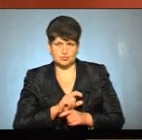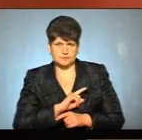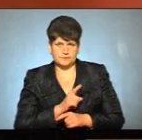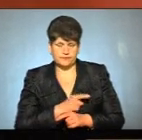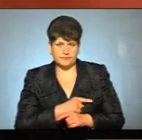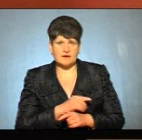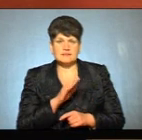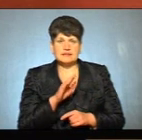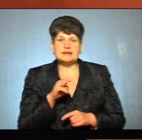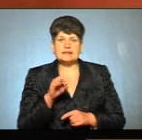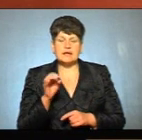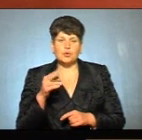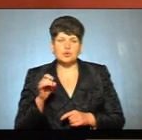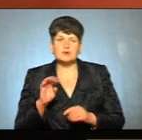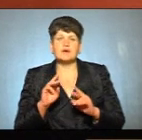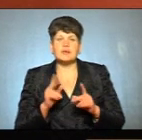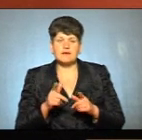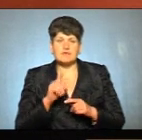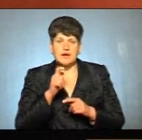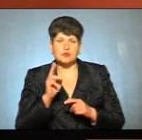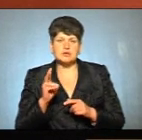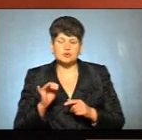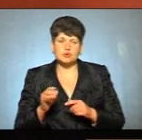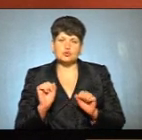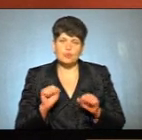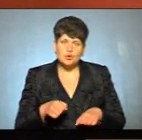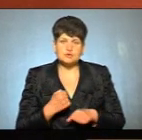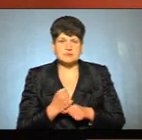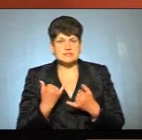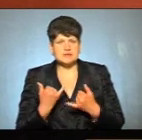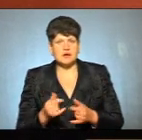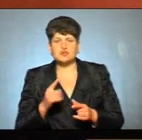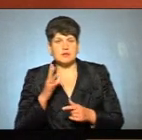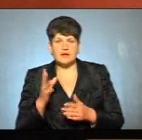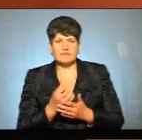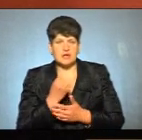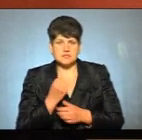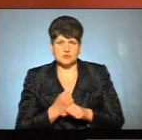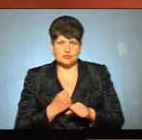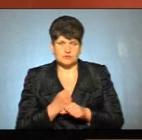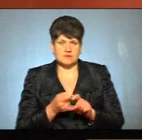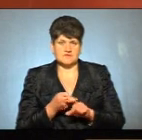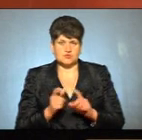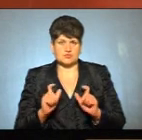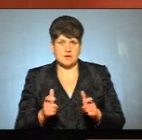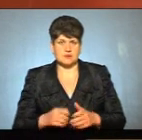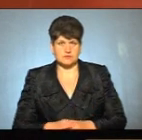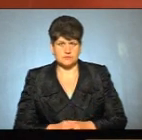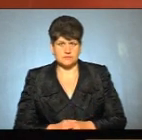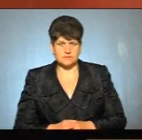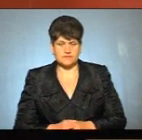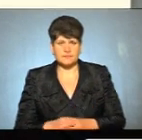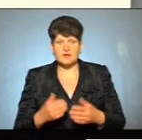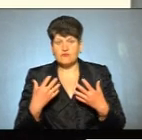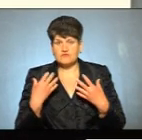Владика Теодор, як у греко-католицькій церкві, що можна реалізувати зараз, а що не вдасться все ж таки через карантин? Як